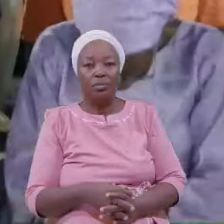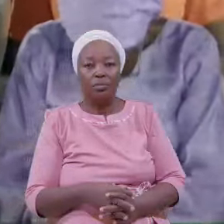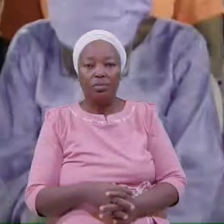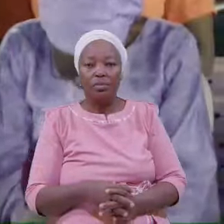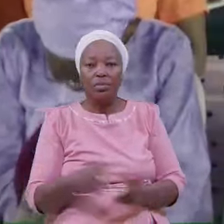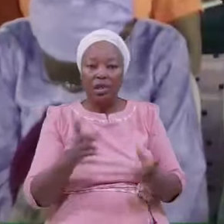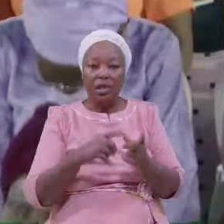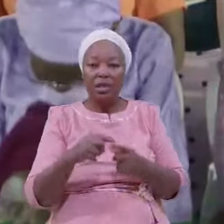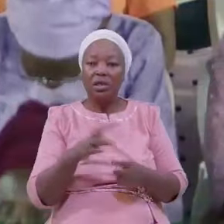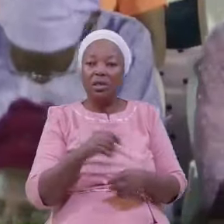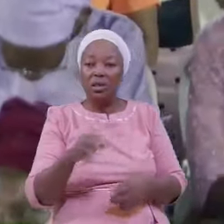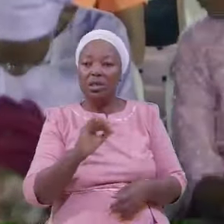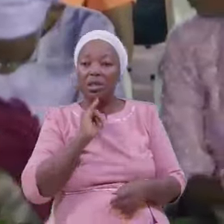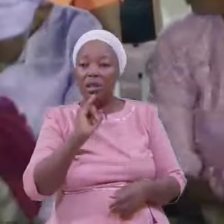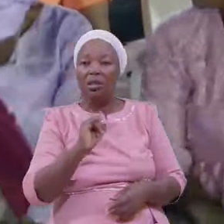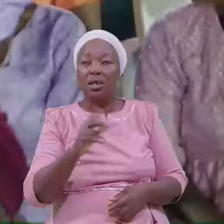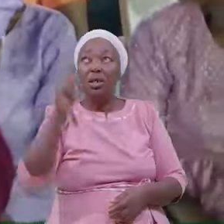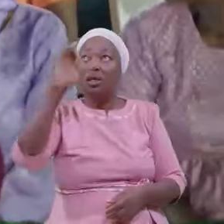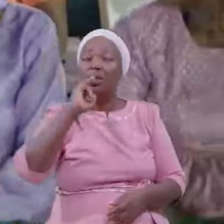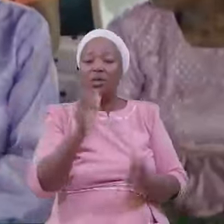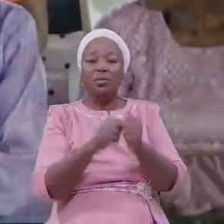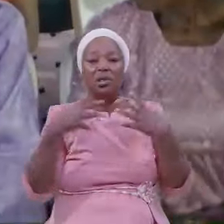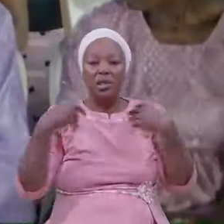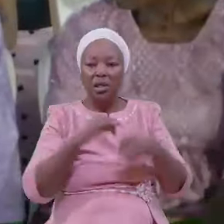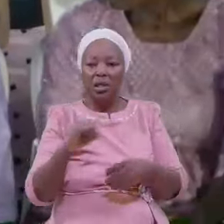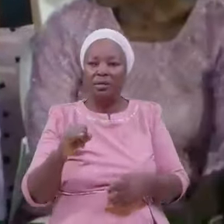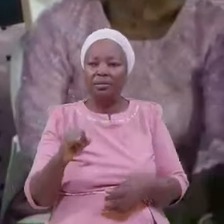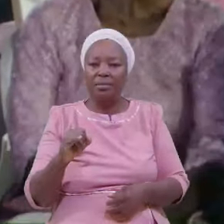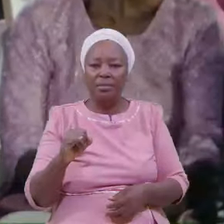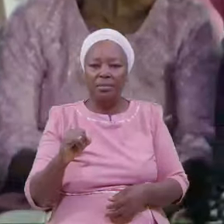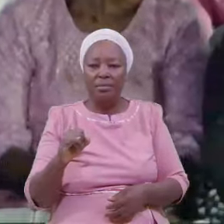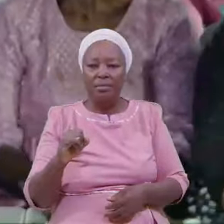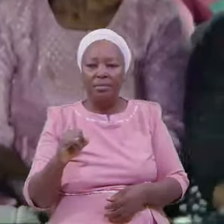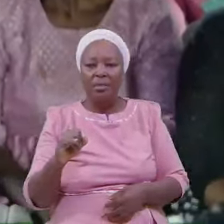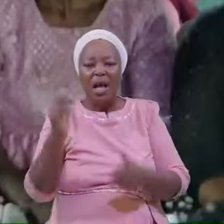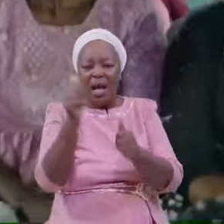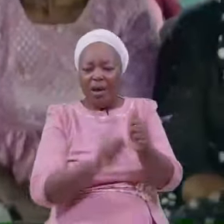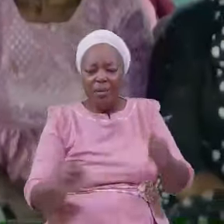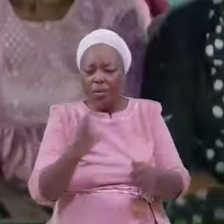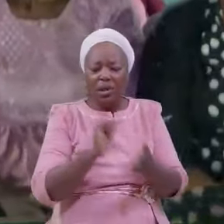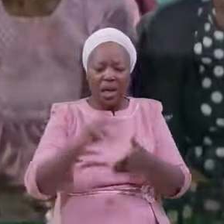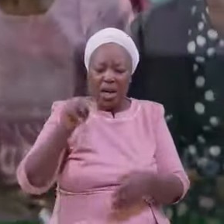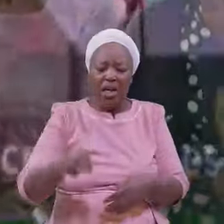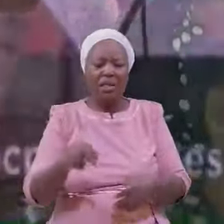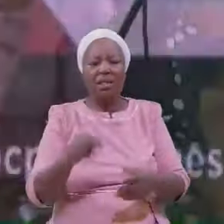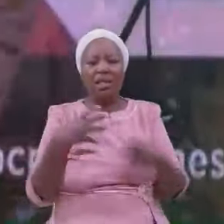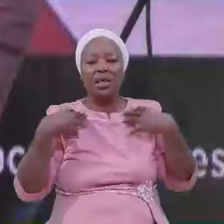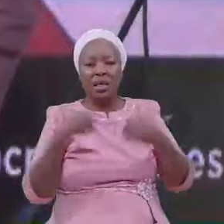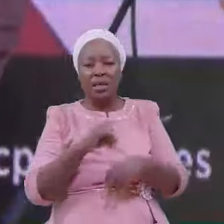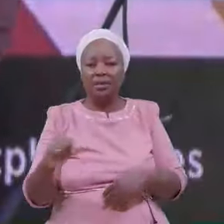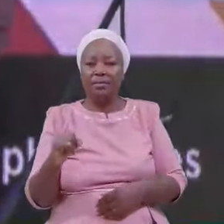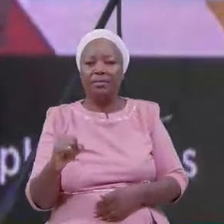healing. Papagalingin ka ng Panginoon, tatanggapin mo. Everyone who needs healing. Lahat ng nangangailangan